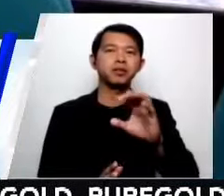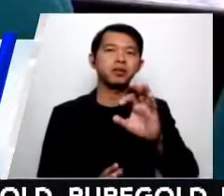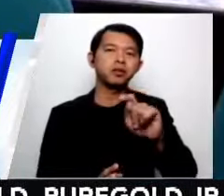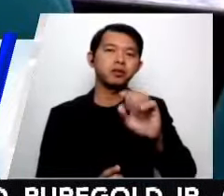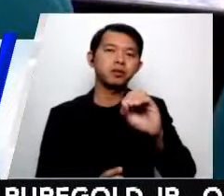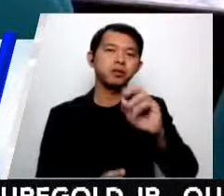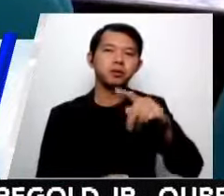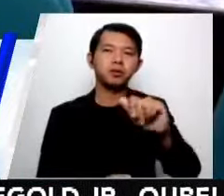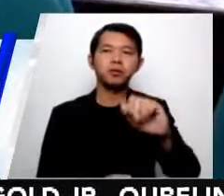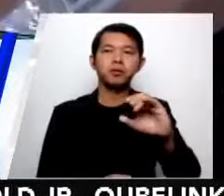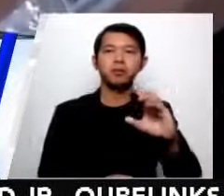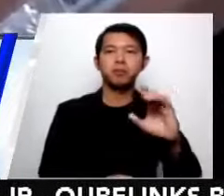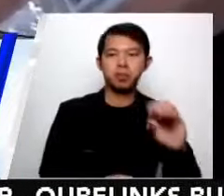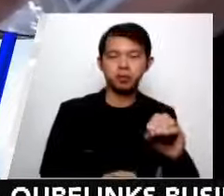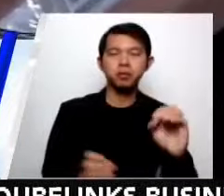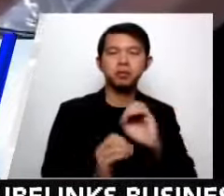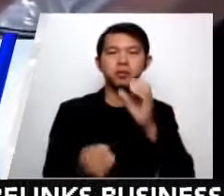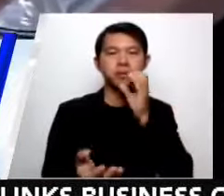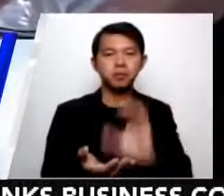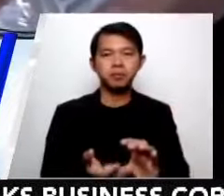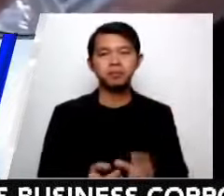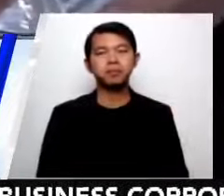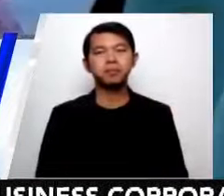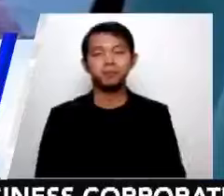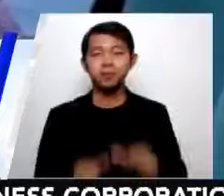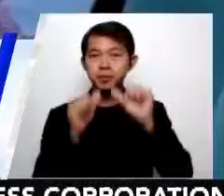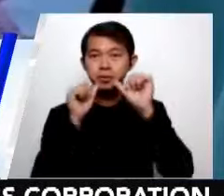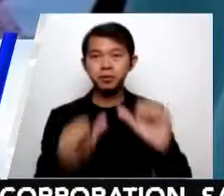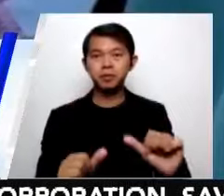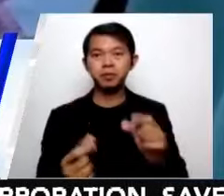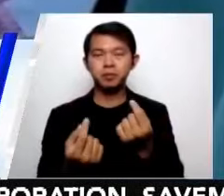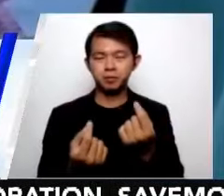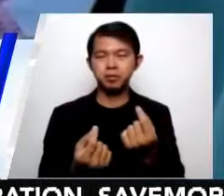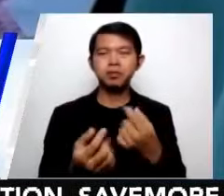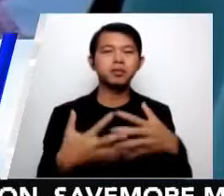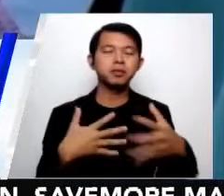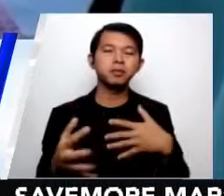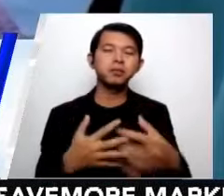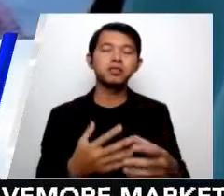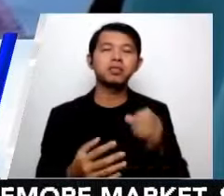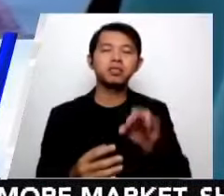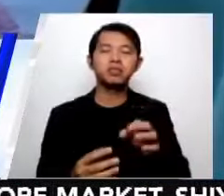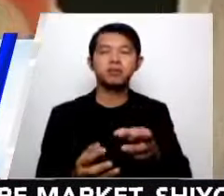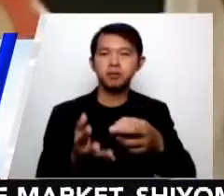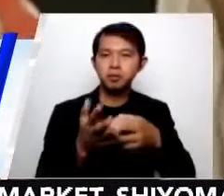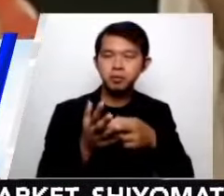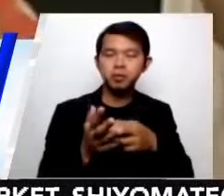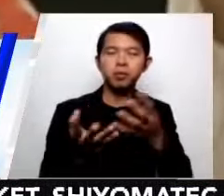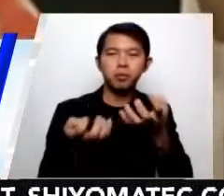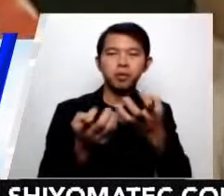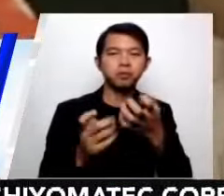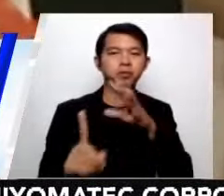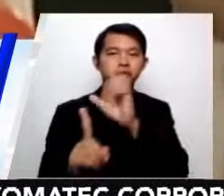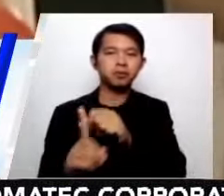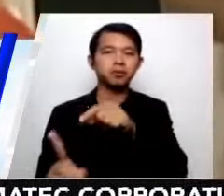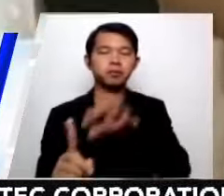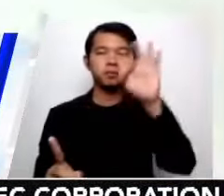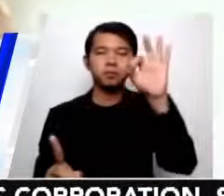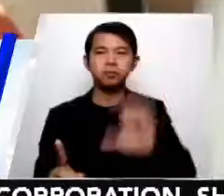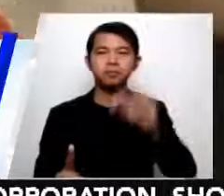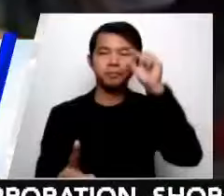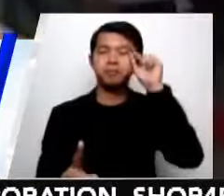anunsyo sa gitna ng pag-contempt at hiling na pag-aresto ng Senate Committee on Women and Children kay Kibuloy at sa pagsasapubliko